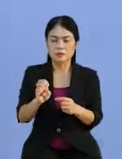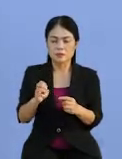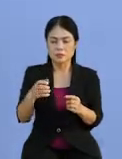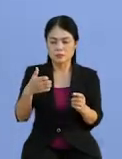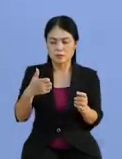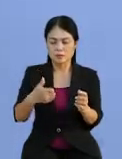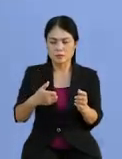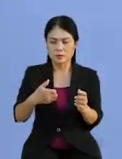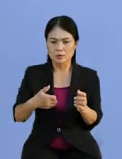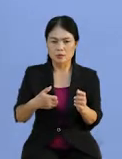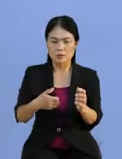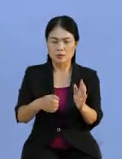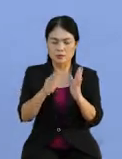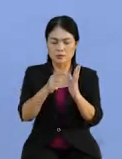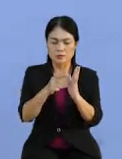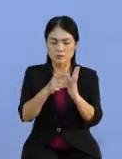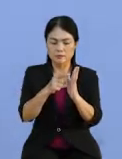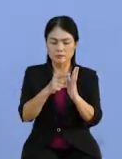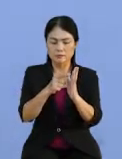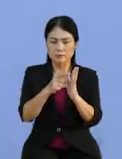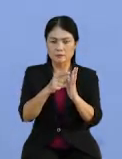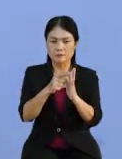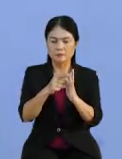nu tiền pi ní bà tả chặt đám